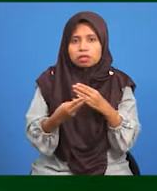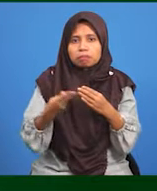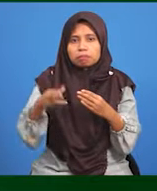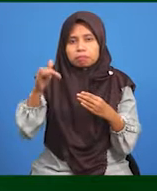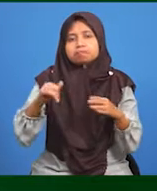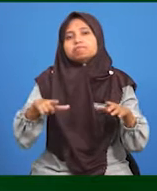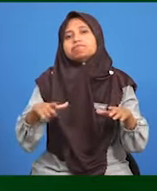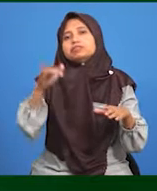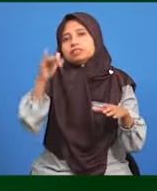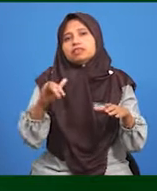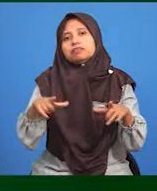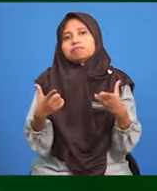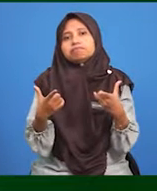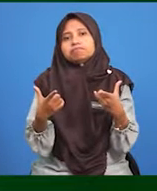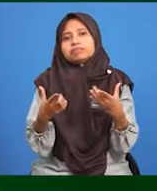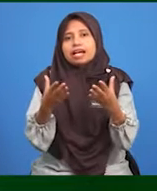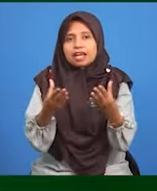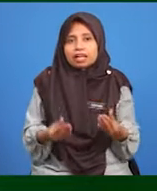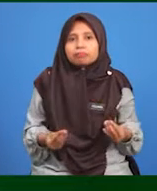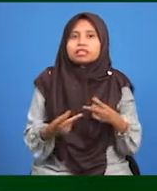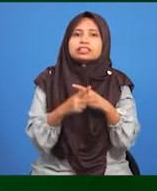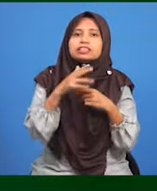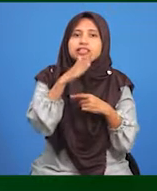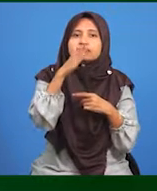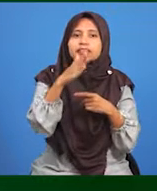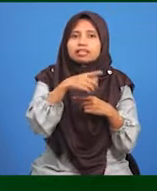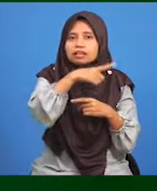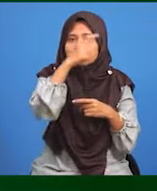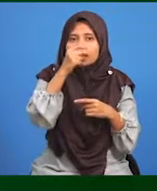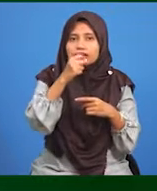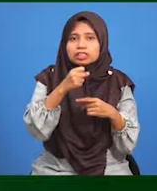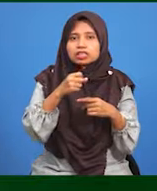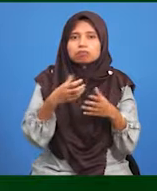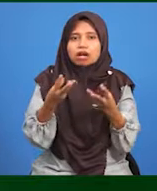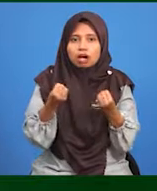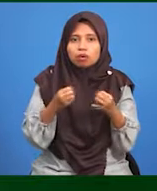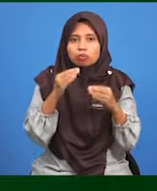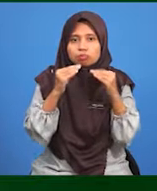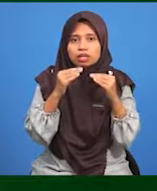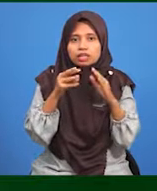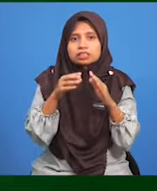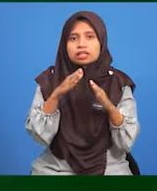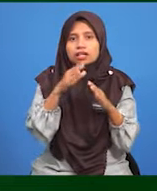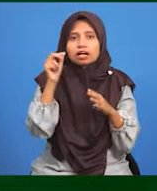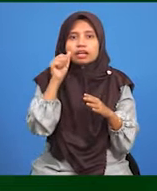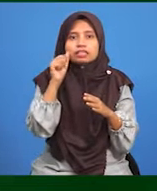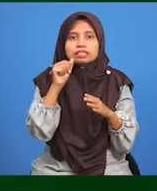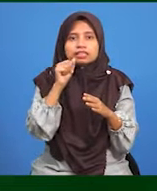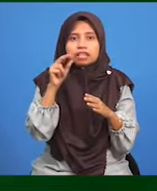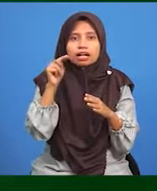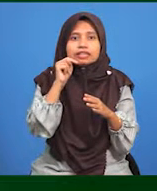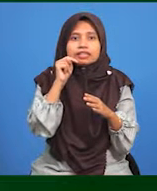lain Terima kasih nenek kerana Sudi mengajari Aina Menggoreng nasi